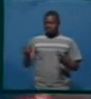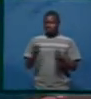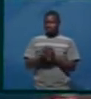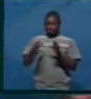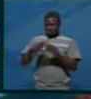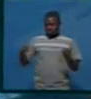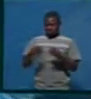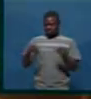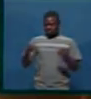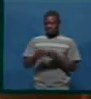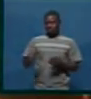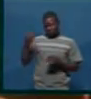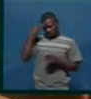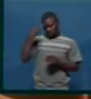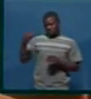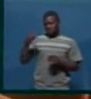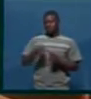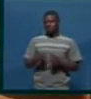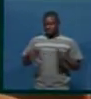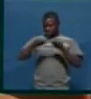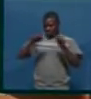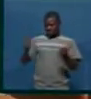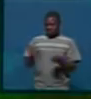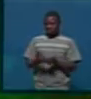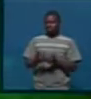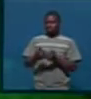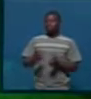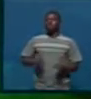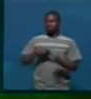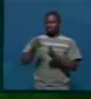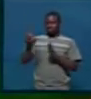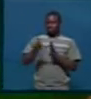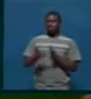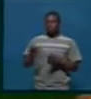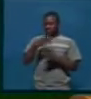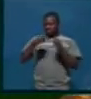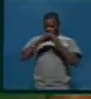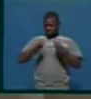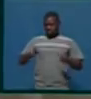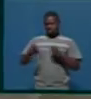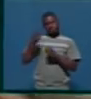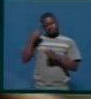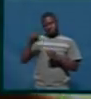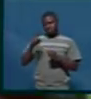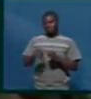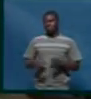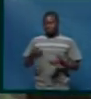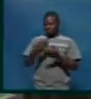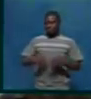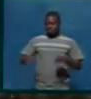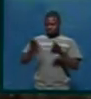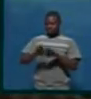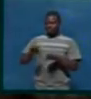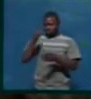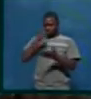initiative de l'Association professionnelle des entreprises de valorisation des déchets plastiques et ferraille. Elle entend lutter